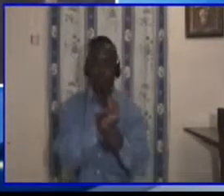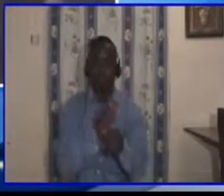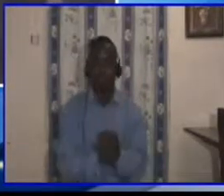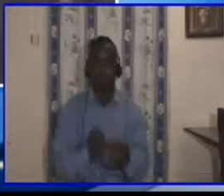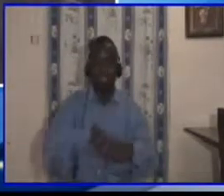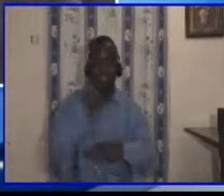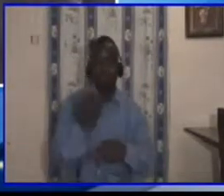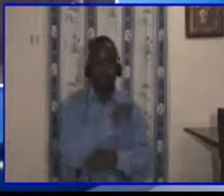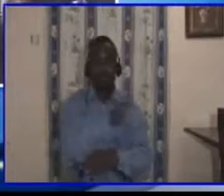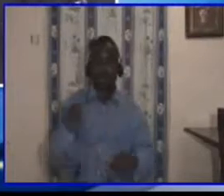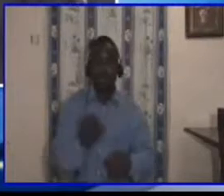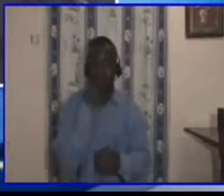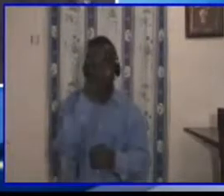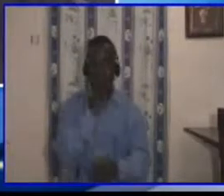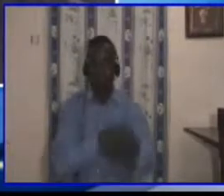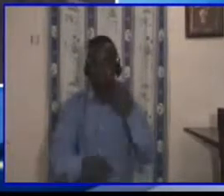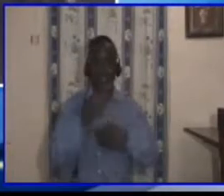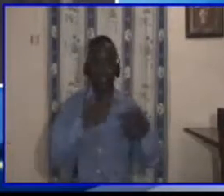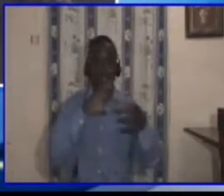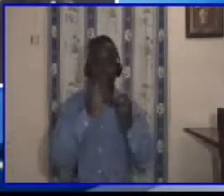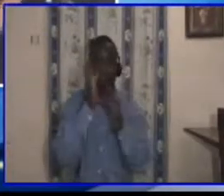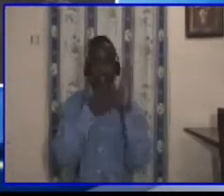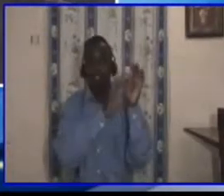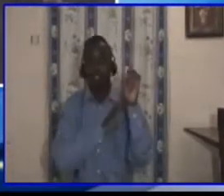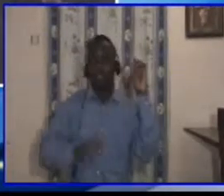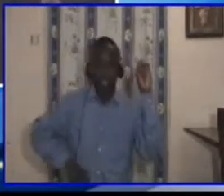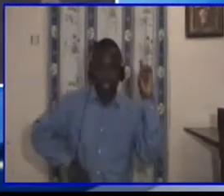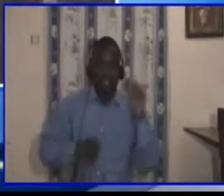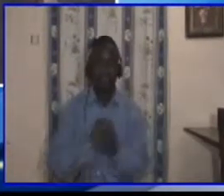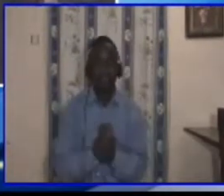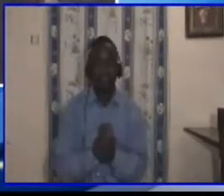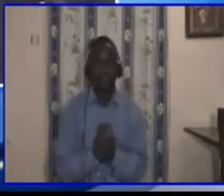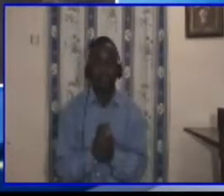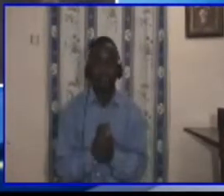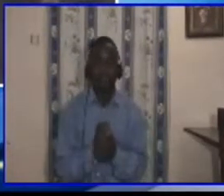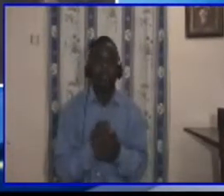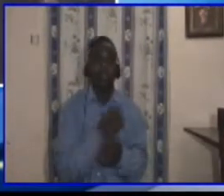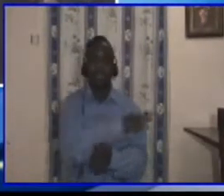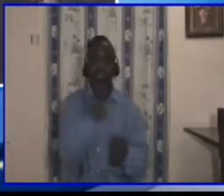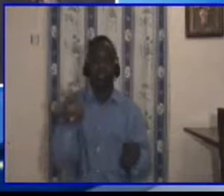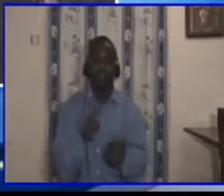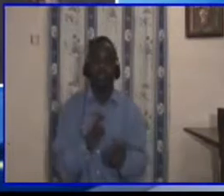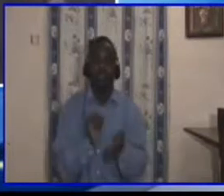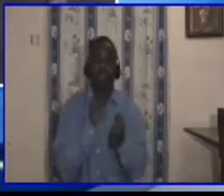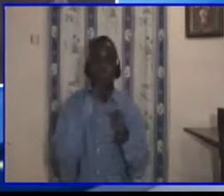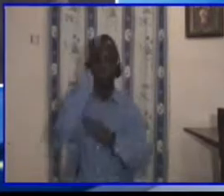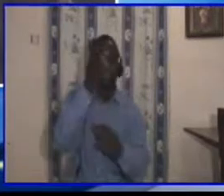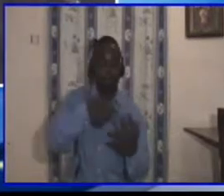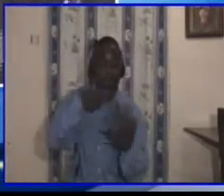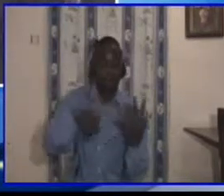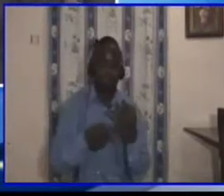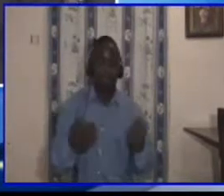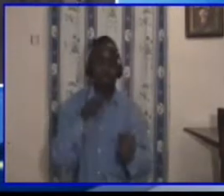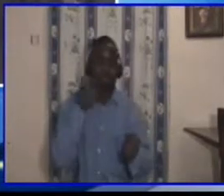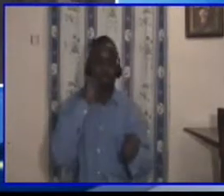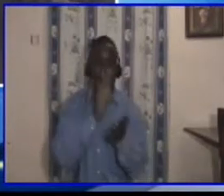maranatha maranatha vieni signore gesù e